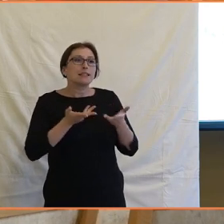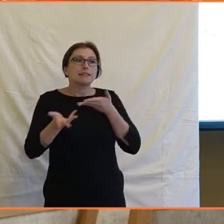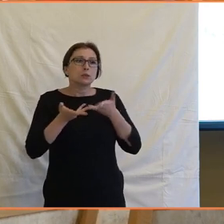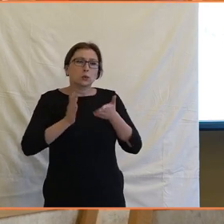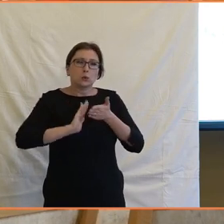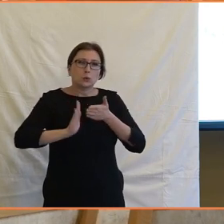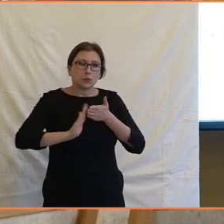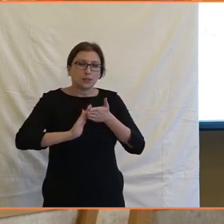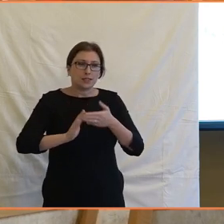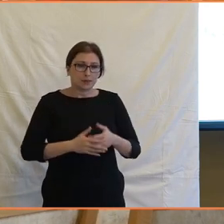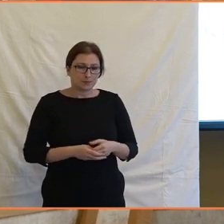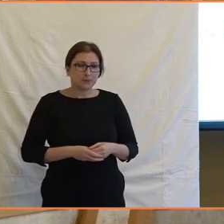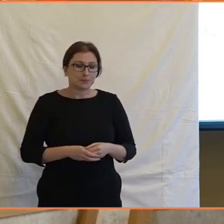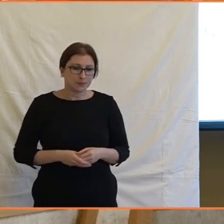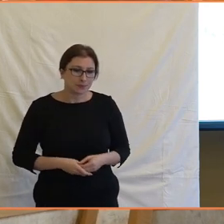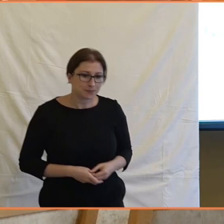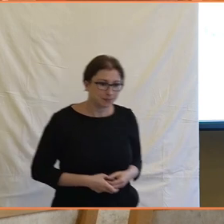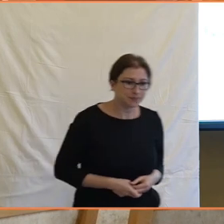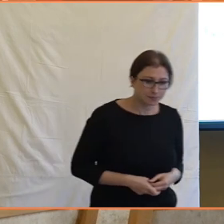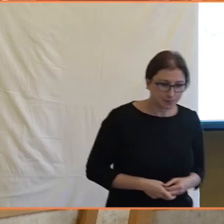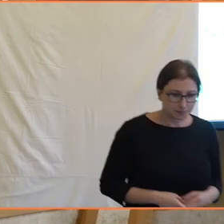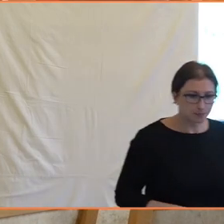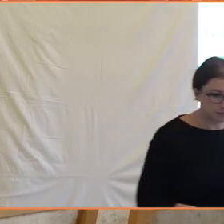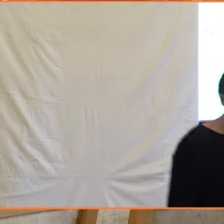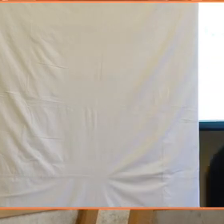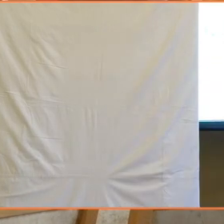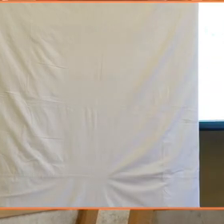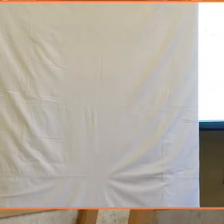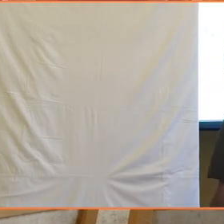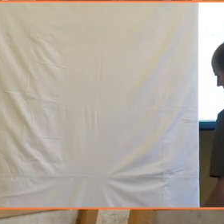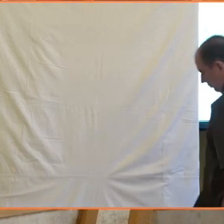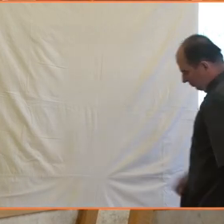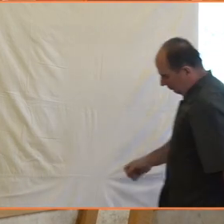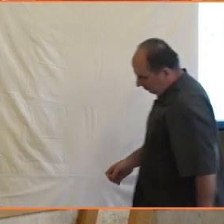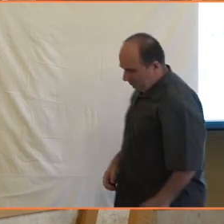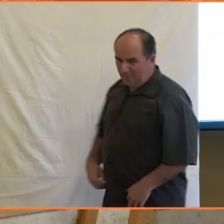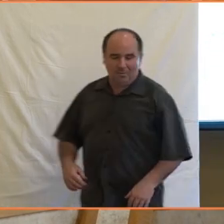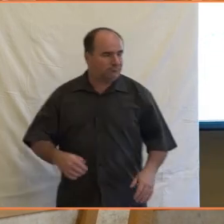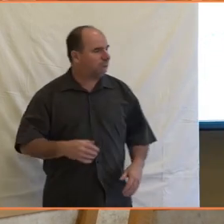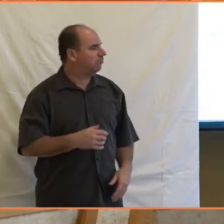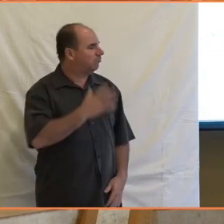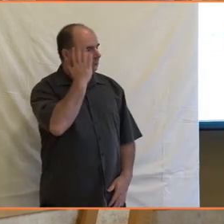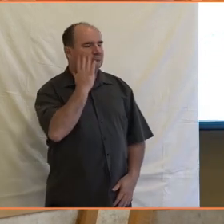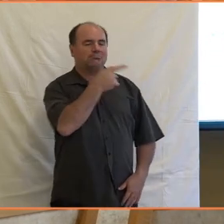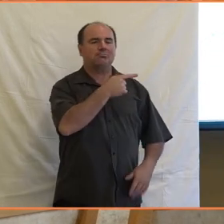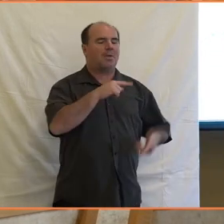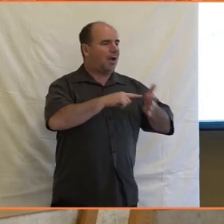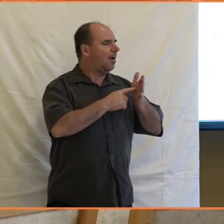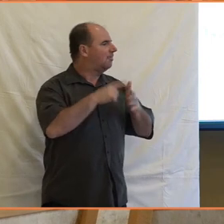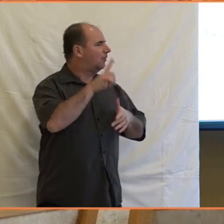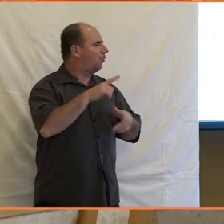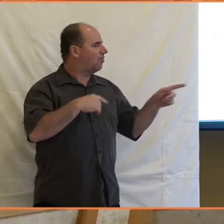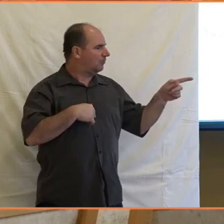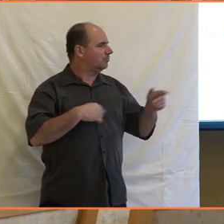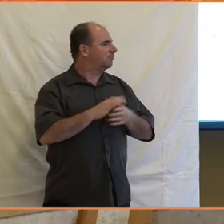diskuzi. Možná bych poprosil Petra Lupače, protože tady padalo hodně o tom, jako teďka jsme tady tak narámovali takový